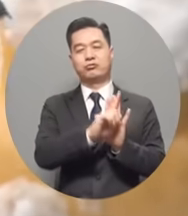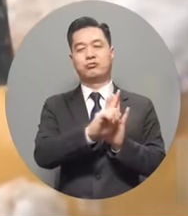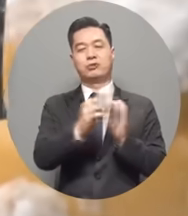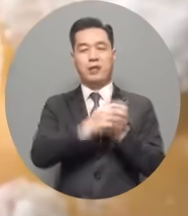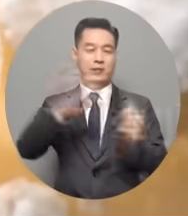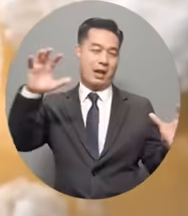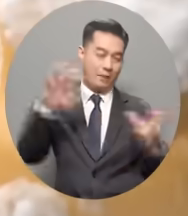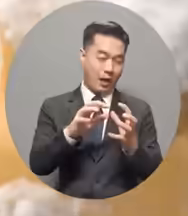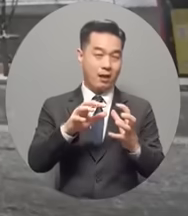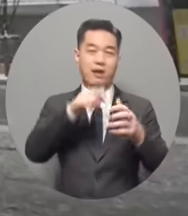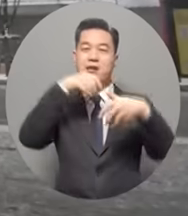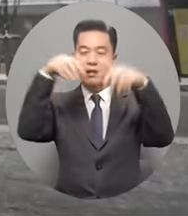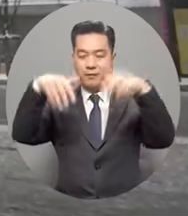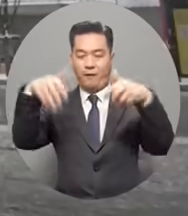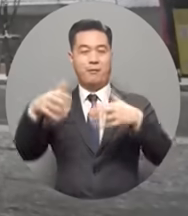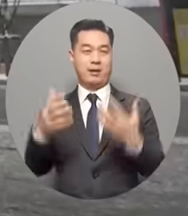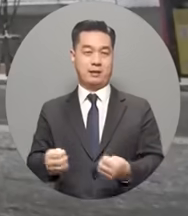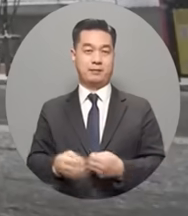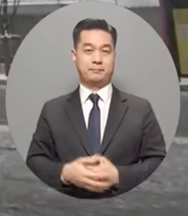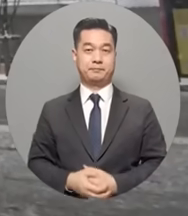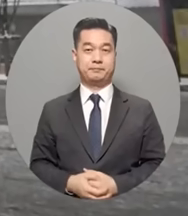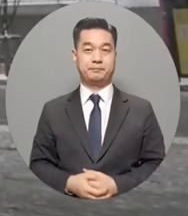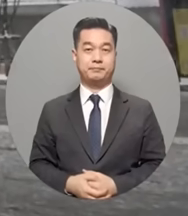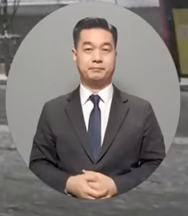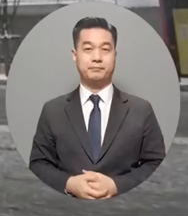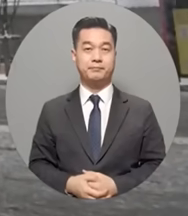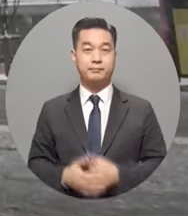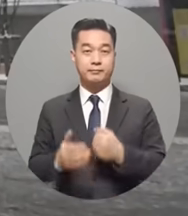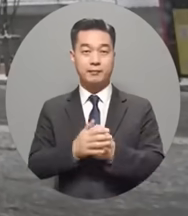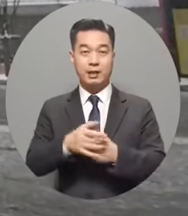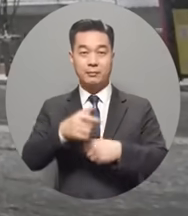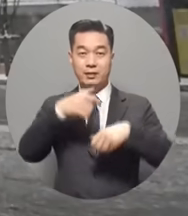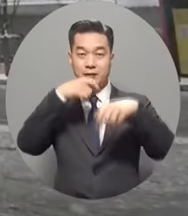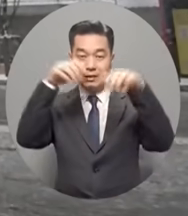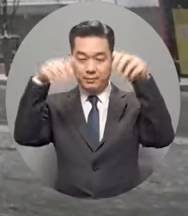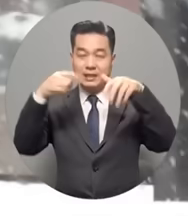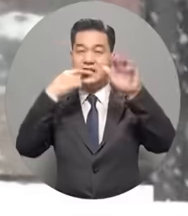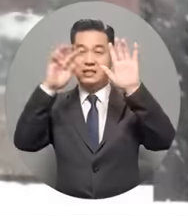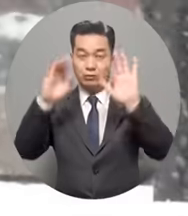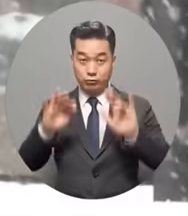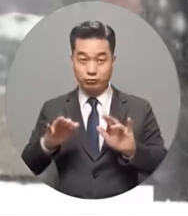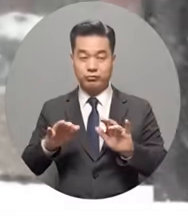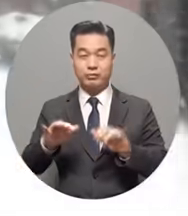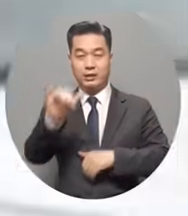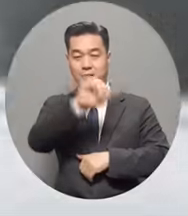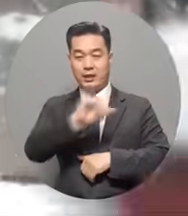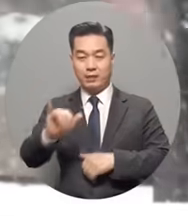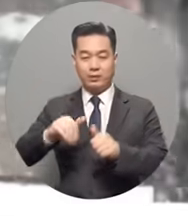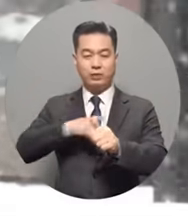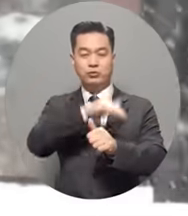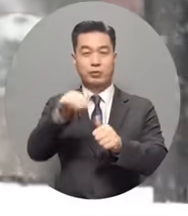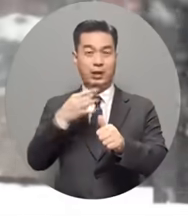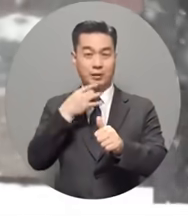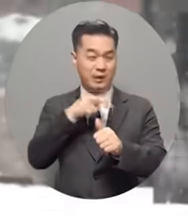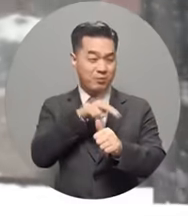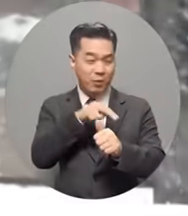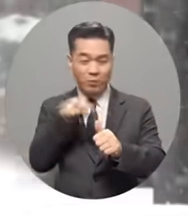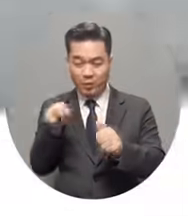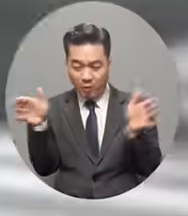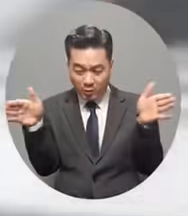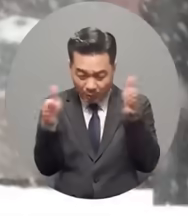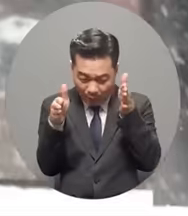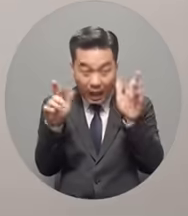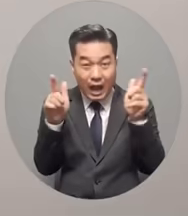설명입니다. 올겨울 극단적으로 쏟아지는 눈비의 원인을 한반도 주변에서만 찾아서는 안 된다는